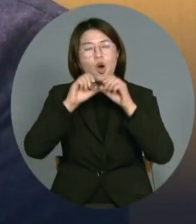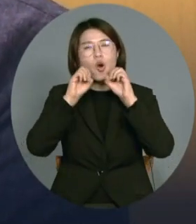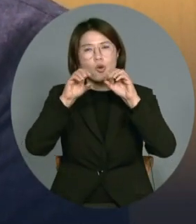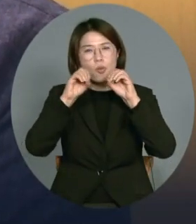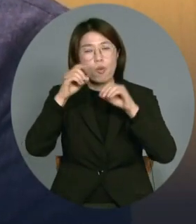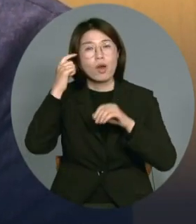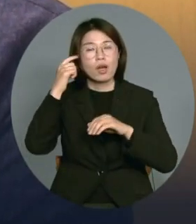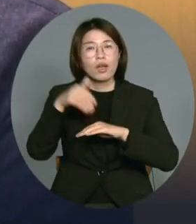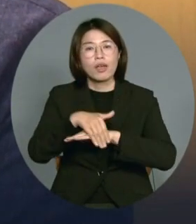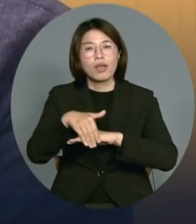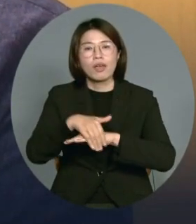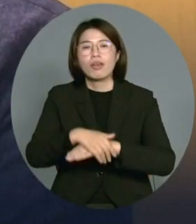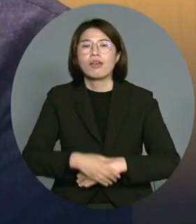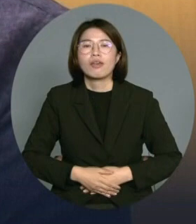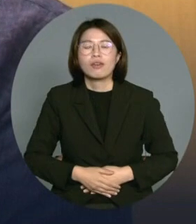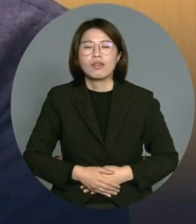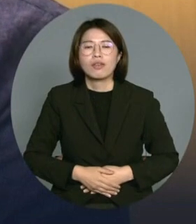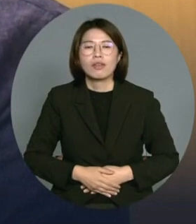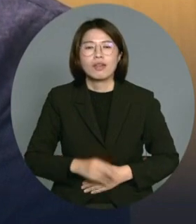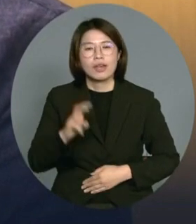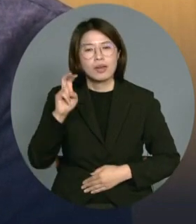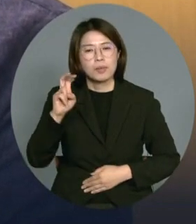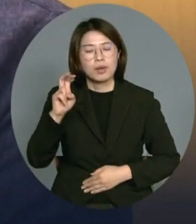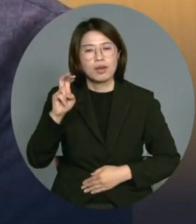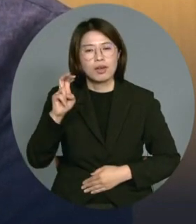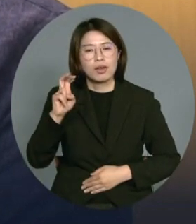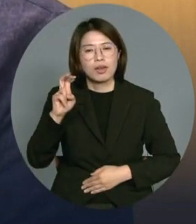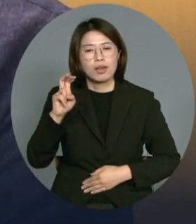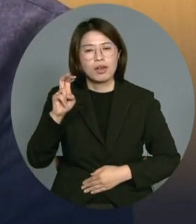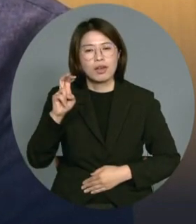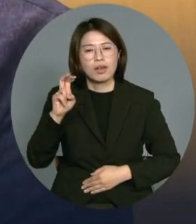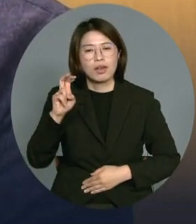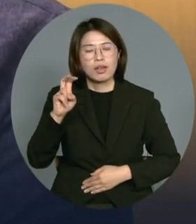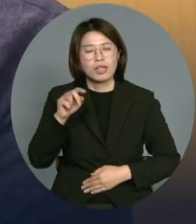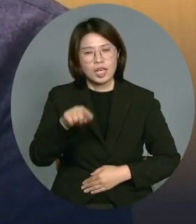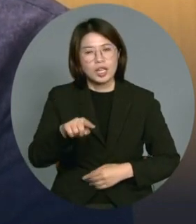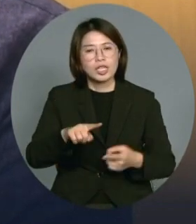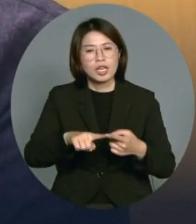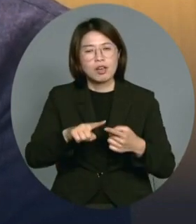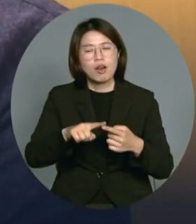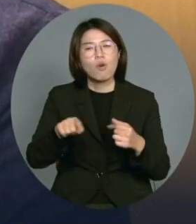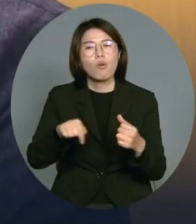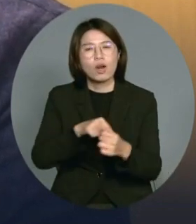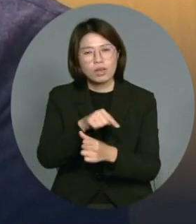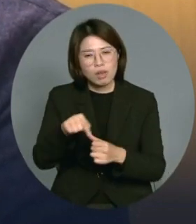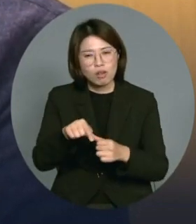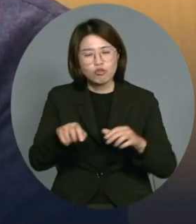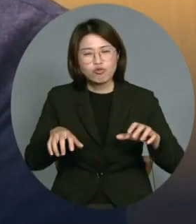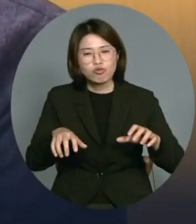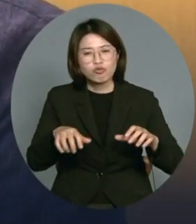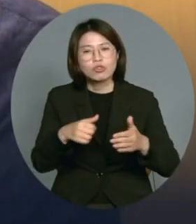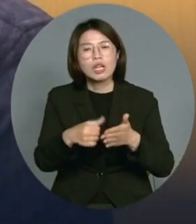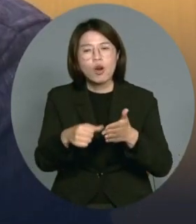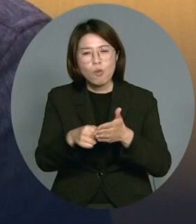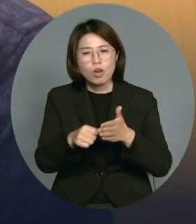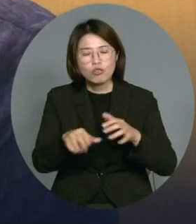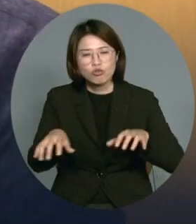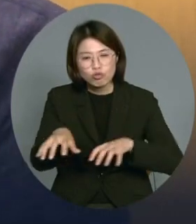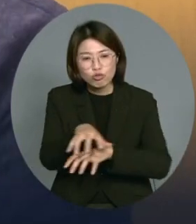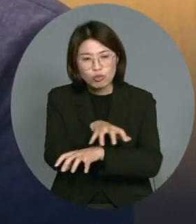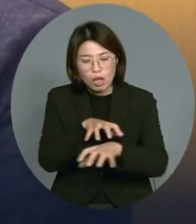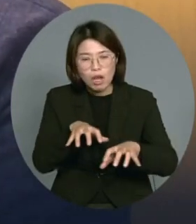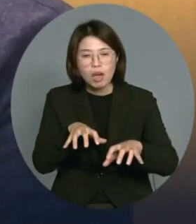홍보할 생각이고 그렇게 되면 아마도 저희가 이 부분들은 환경